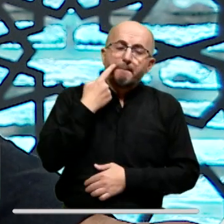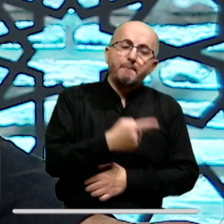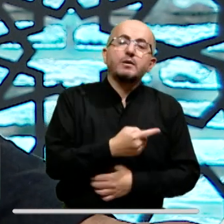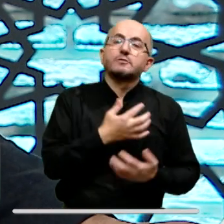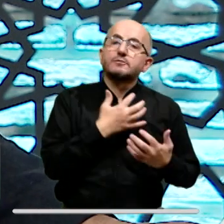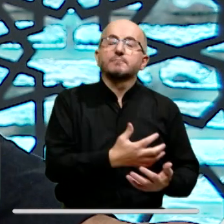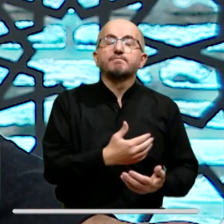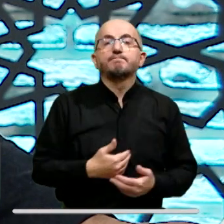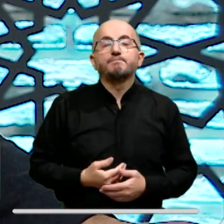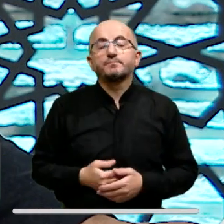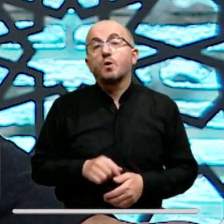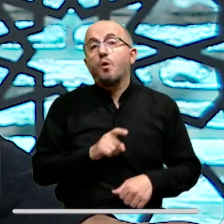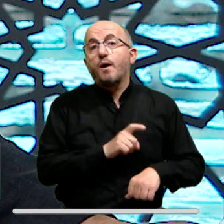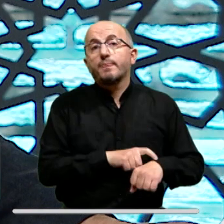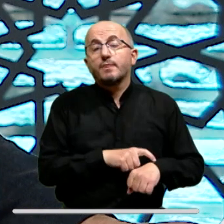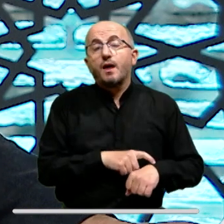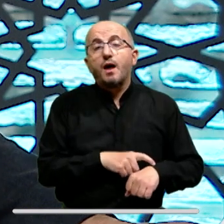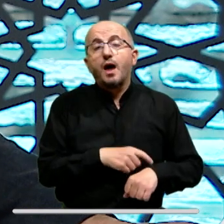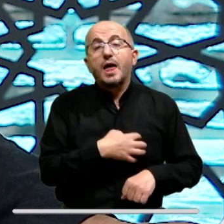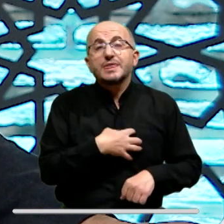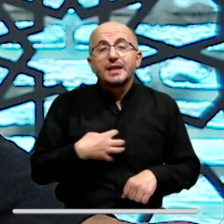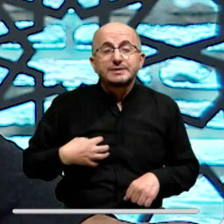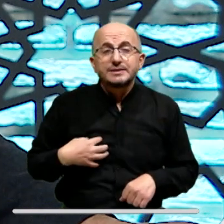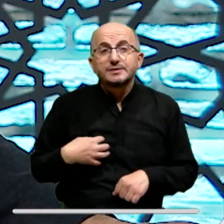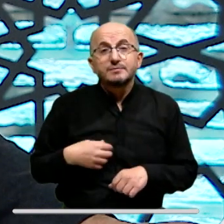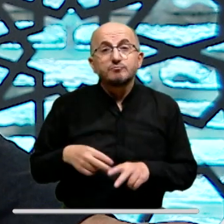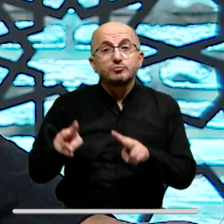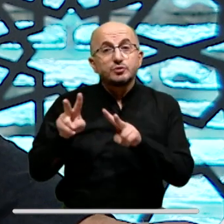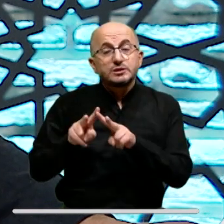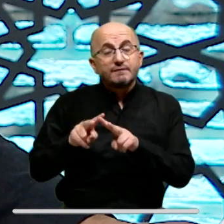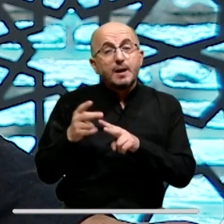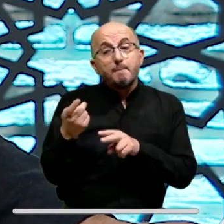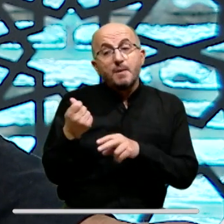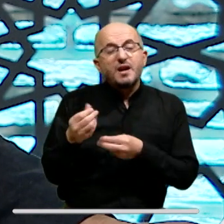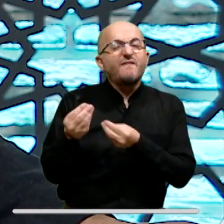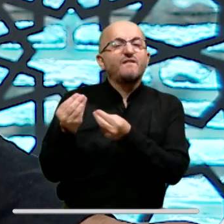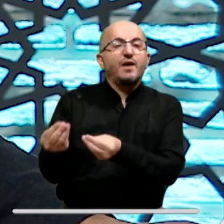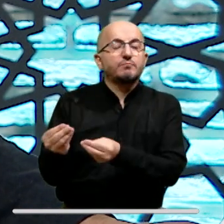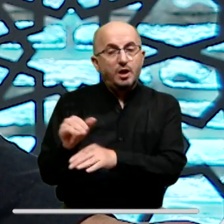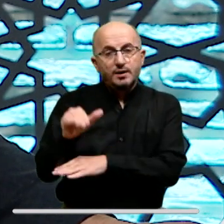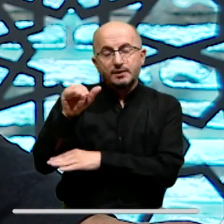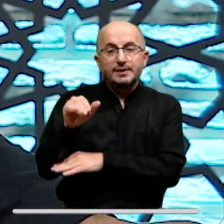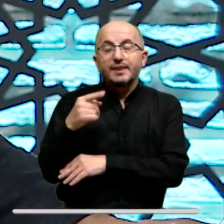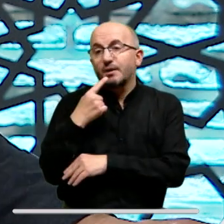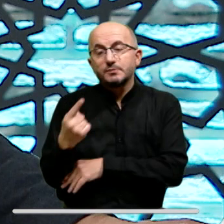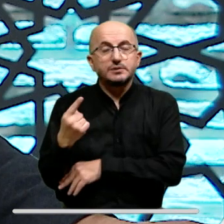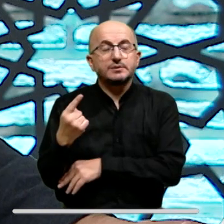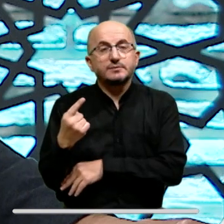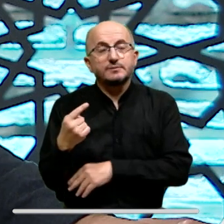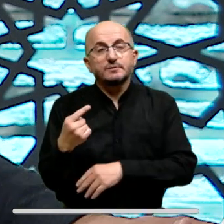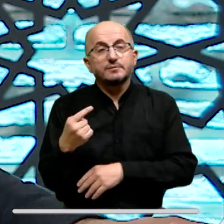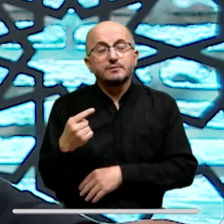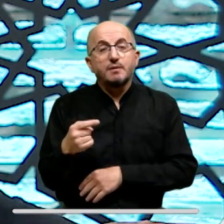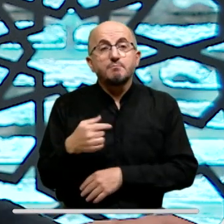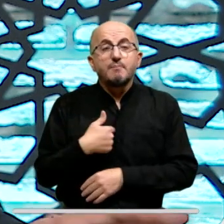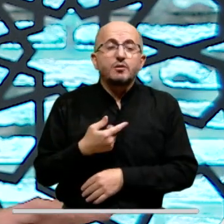hocam. Baktığım esnada da validesi Mustafa Bey'e bir miktar para vermiş henüz hayattayken. Demiş ki emri